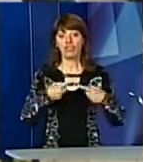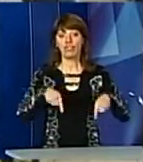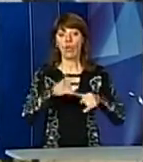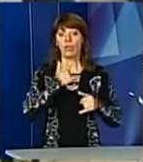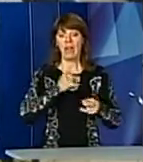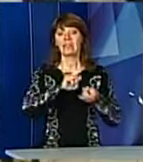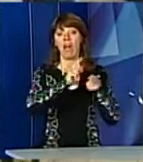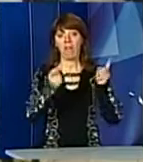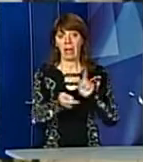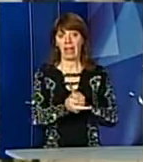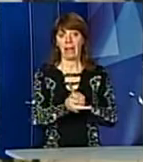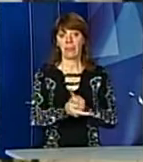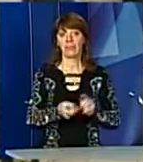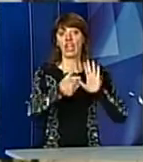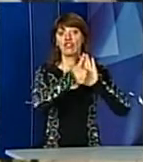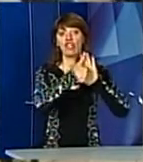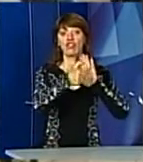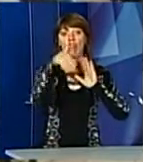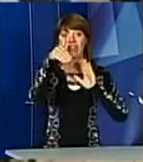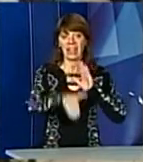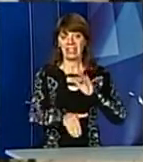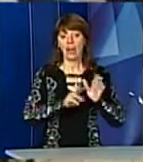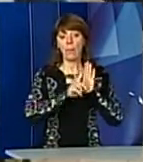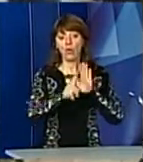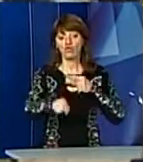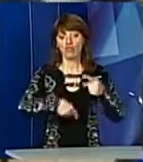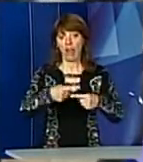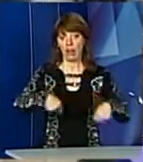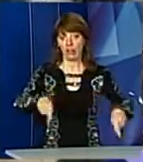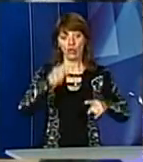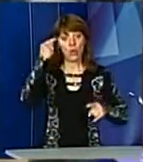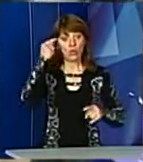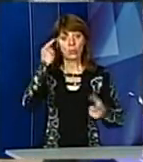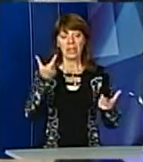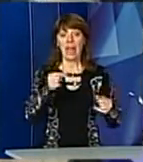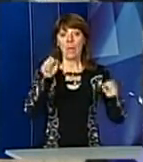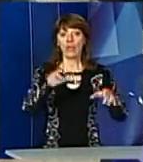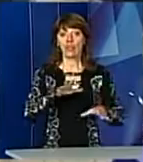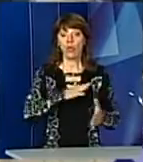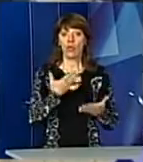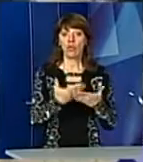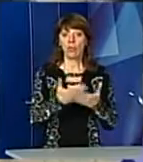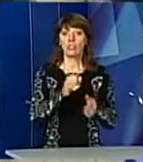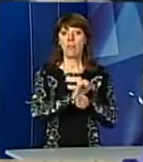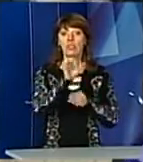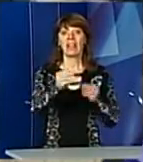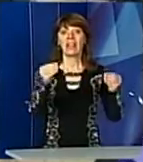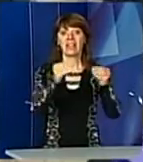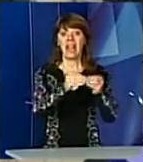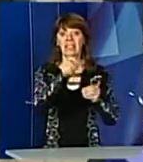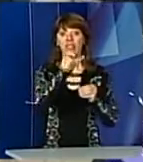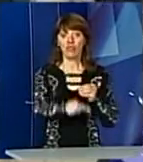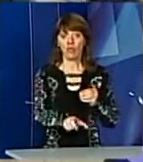навпаки. 600 тисяч пройшло через цю зону. Розумієте, там, де можна, треба було, допустимо, послати 10